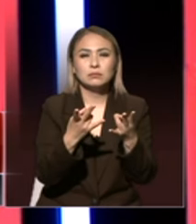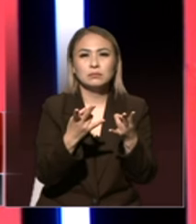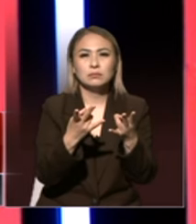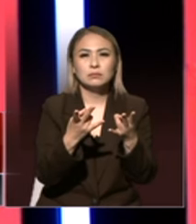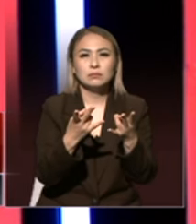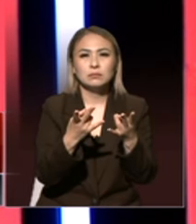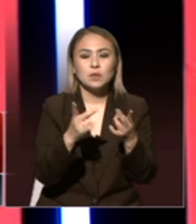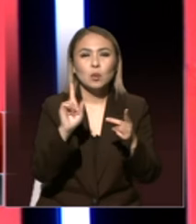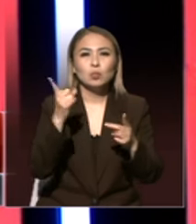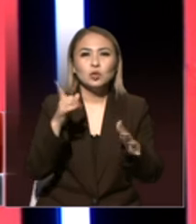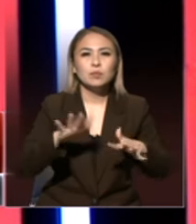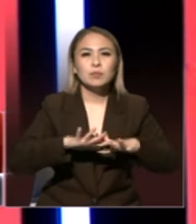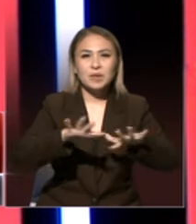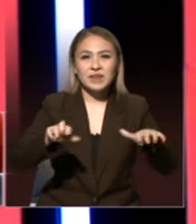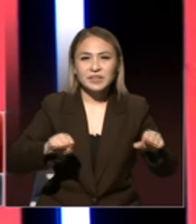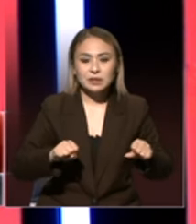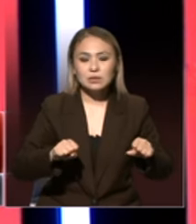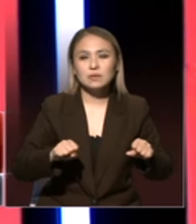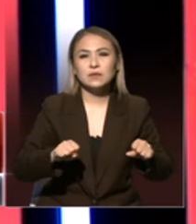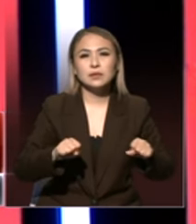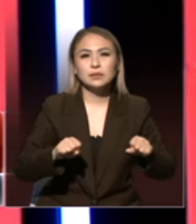неге правительствоға